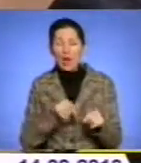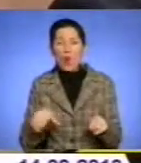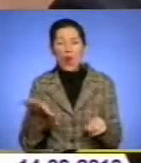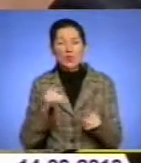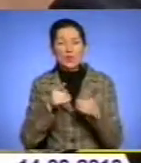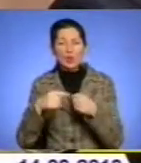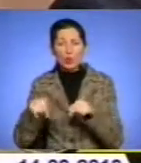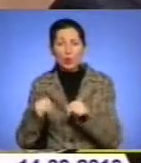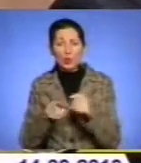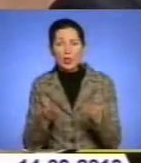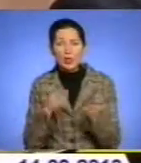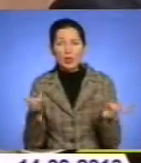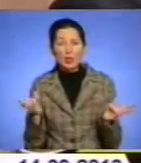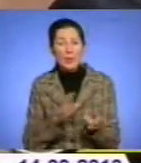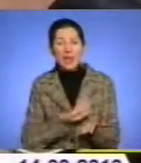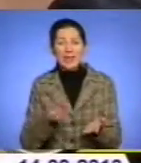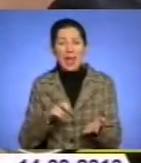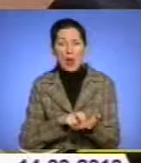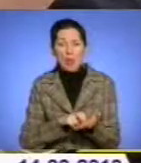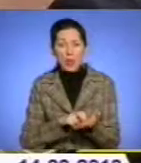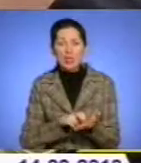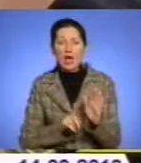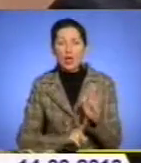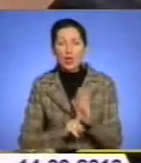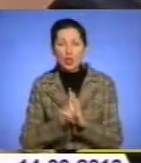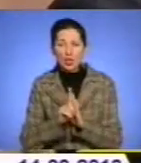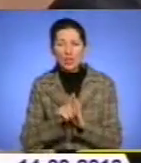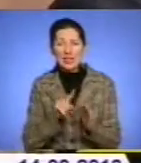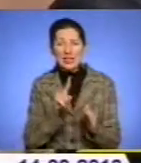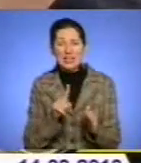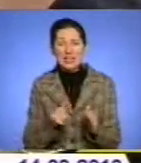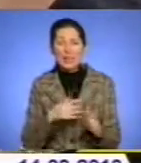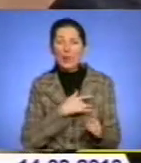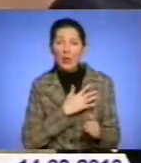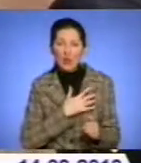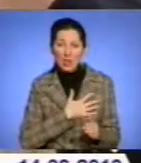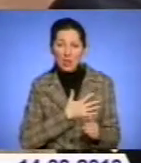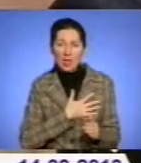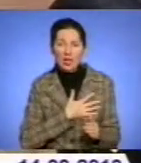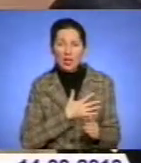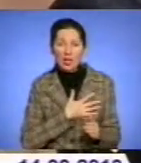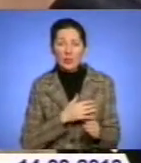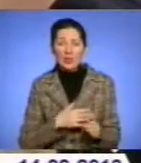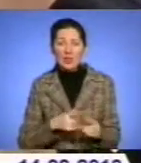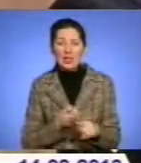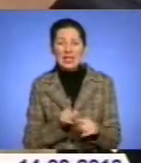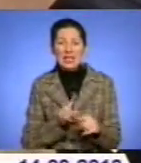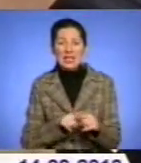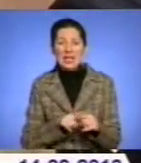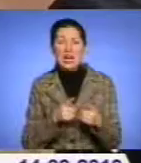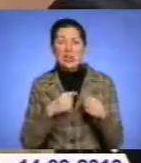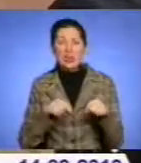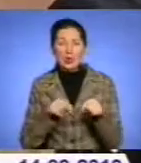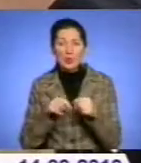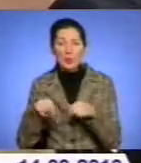структурах, напевно, треба не боятися і починати з приватизації оцих